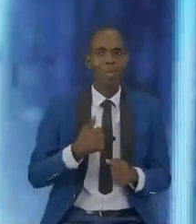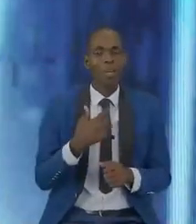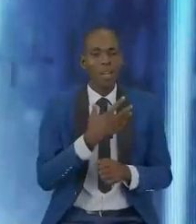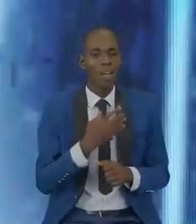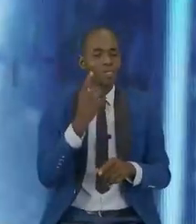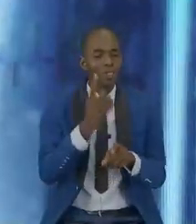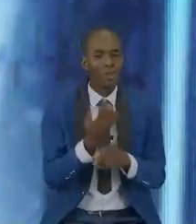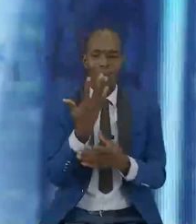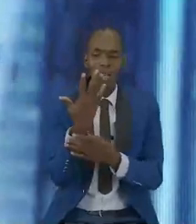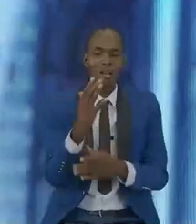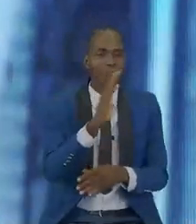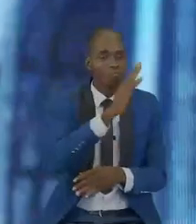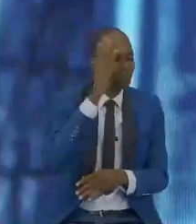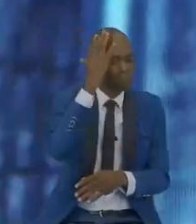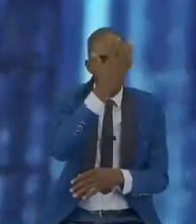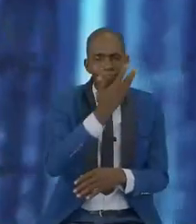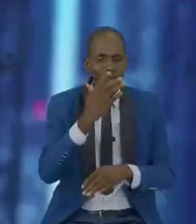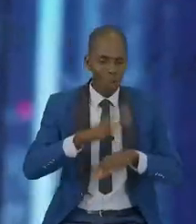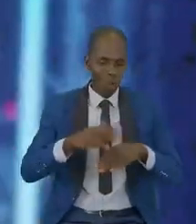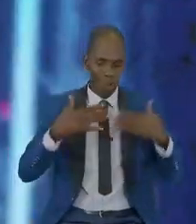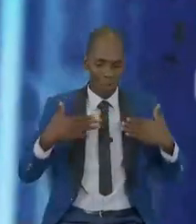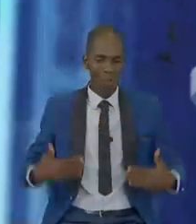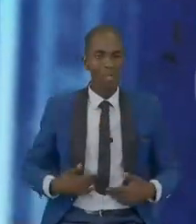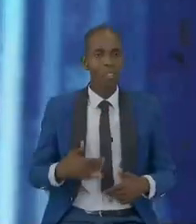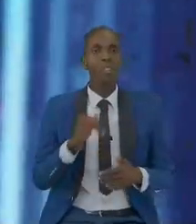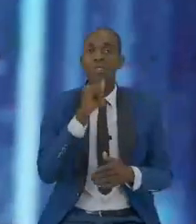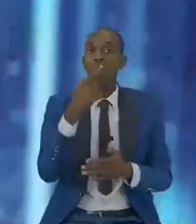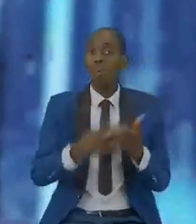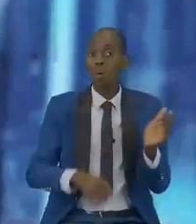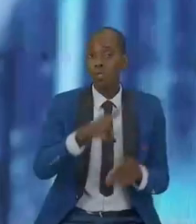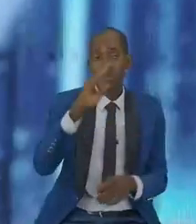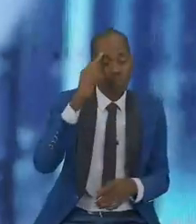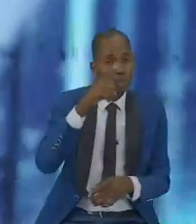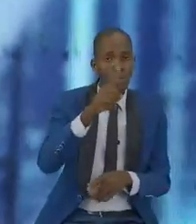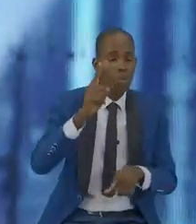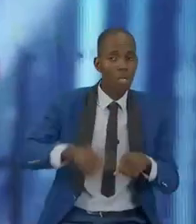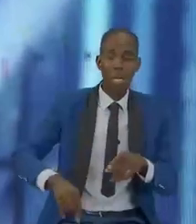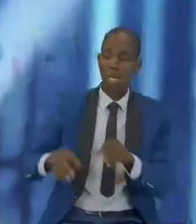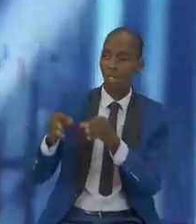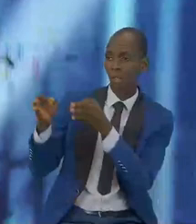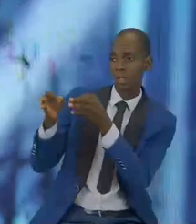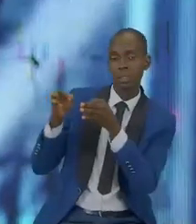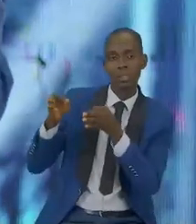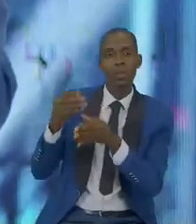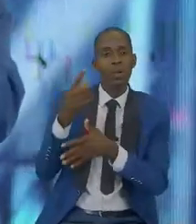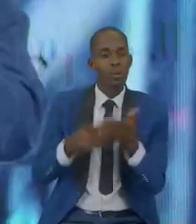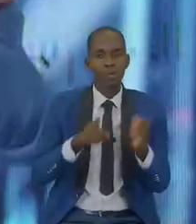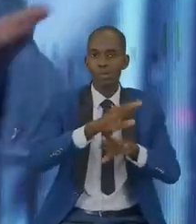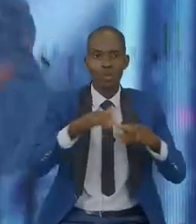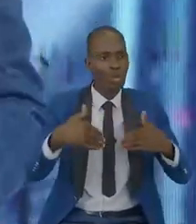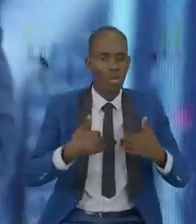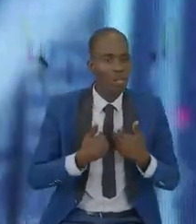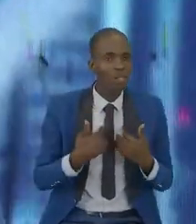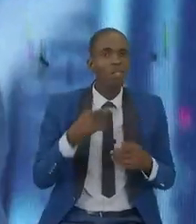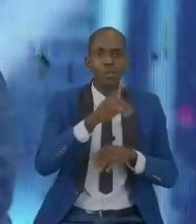serait social et il va passer sa main sur moi. Ce n'est pas ce que tu penses. Ce n'est pas à toi